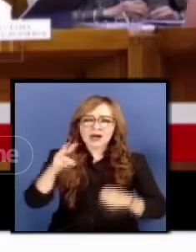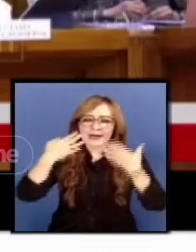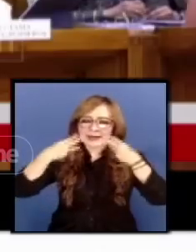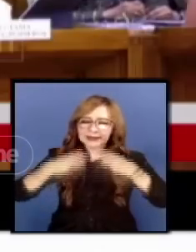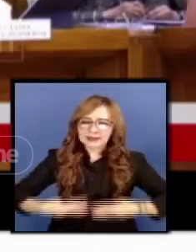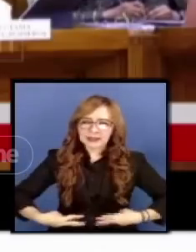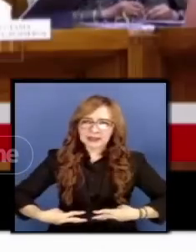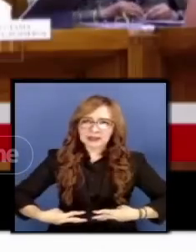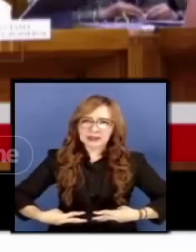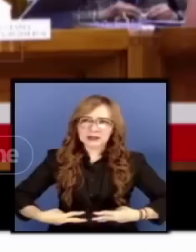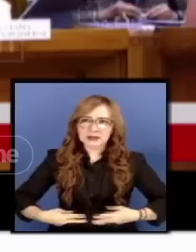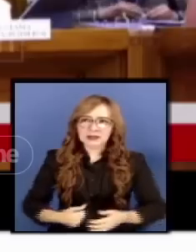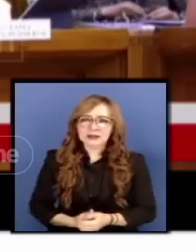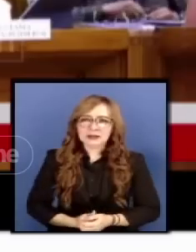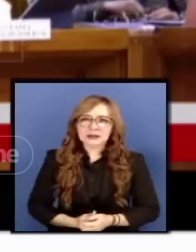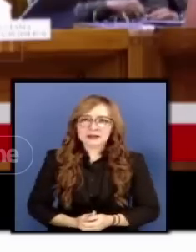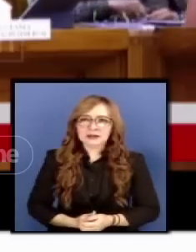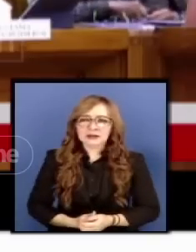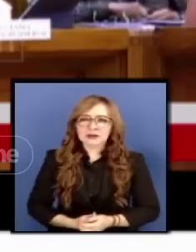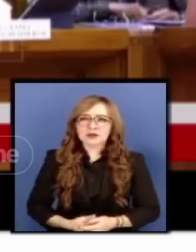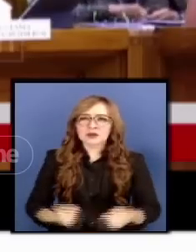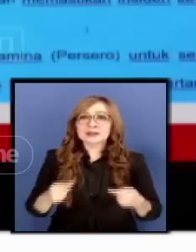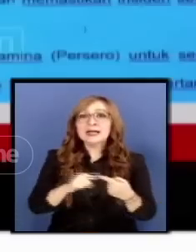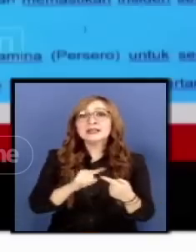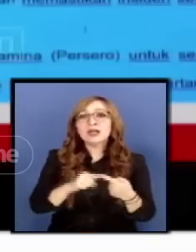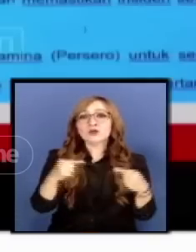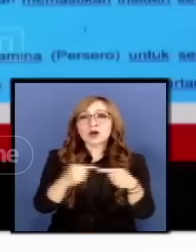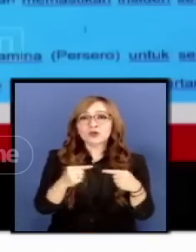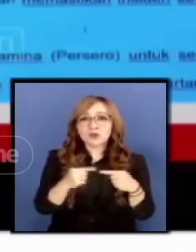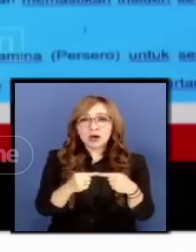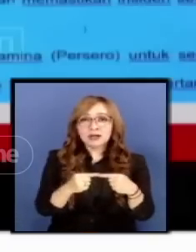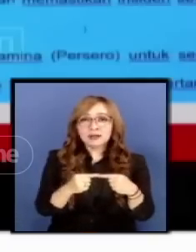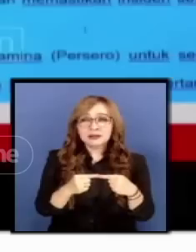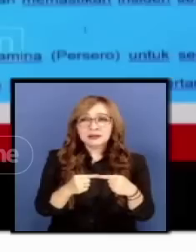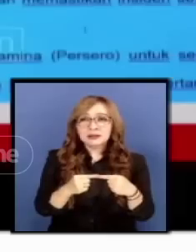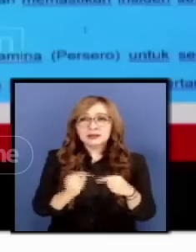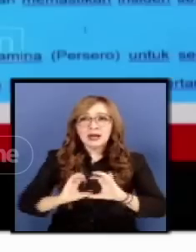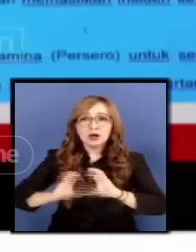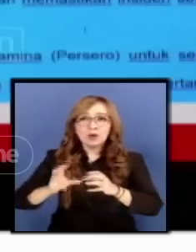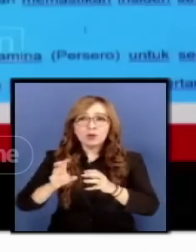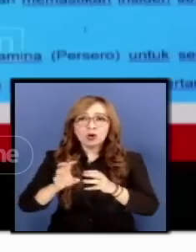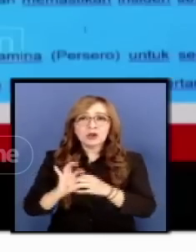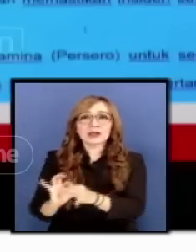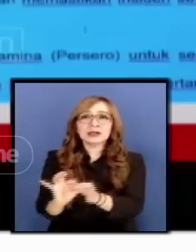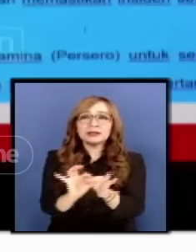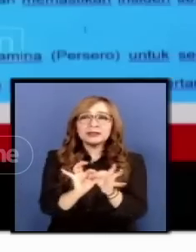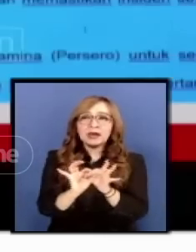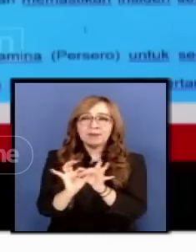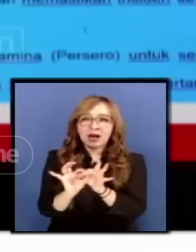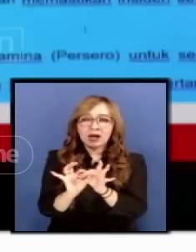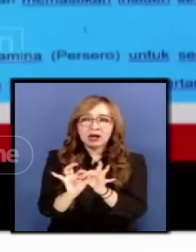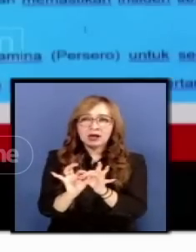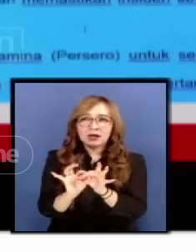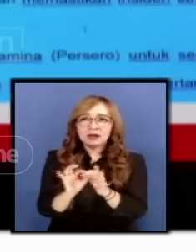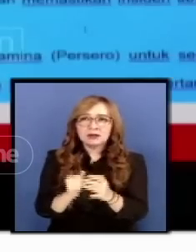soal hubungan dengan mitra kerja gitu. Bahkan potensinya juga makin kuat ketika bicara